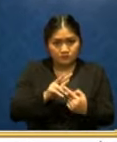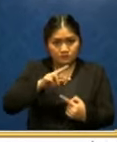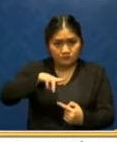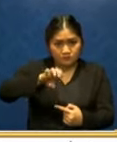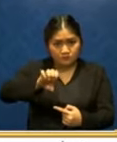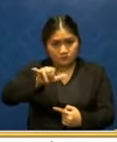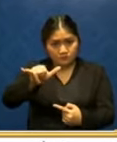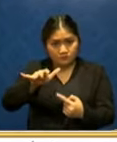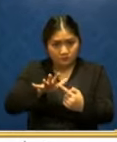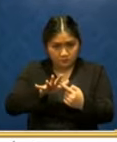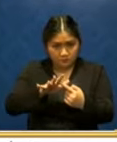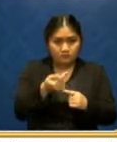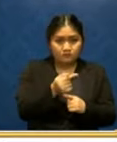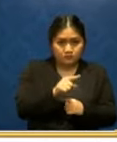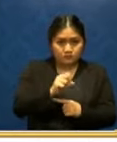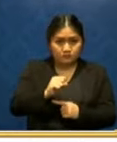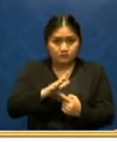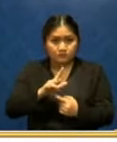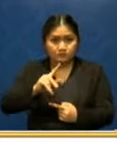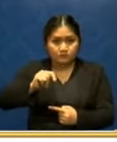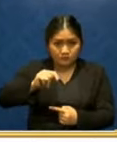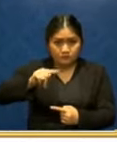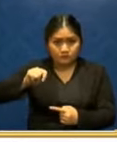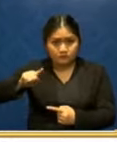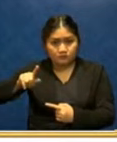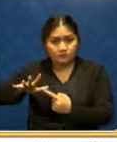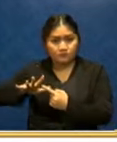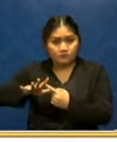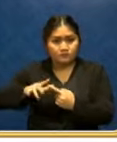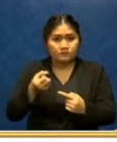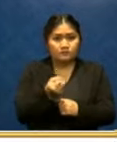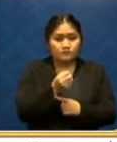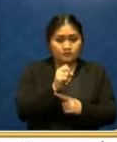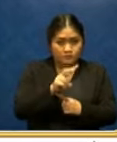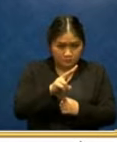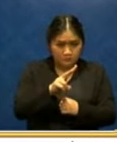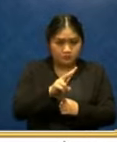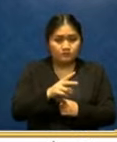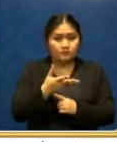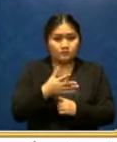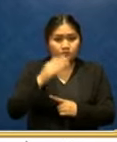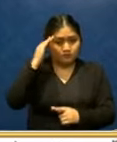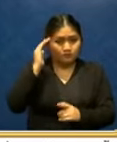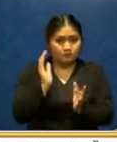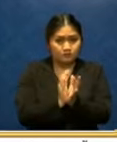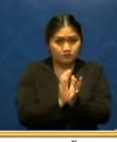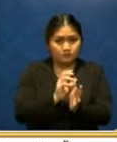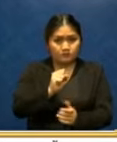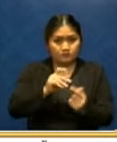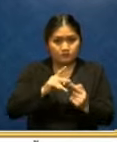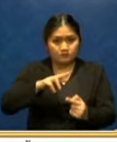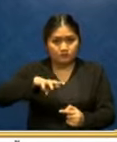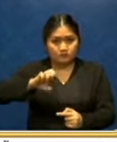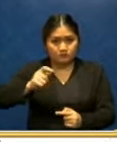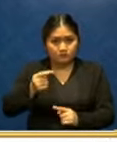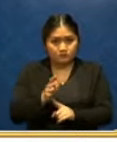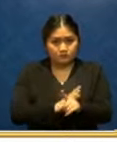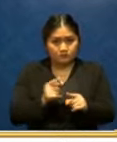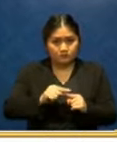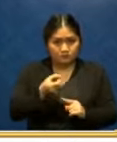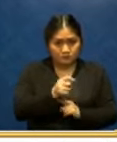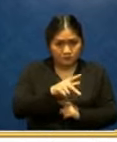11นายสถาขาวขำ12พลตำรวจตีสุรินทร์ปาระเร่13นายค